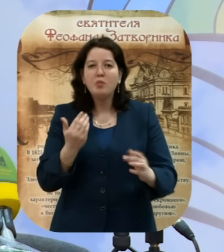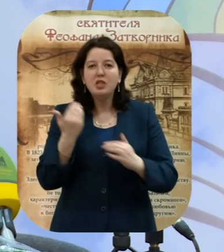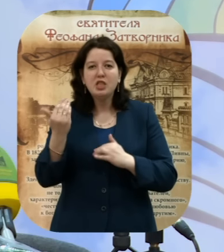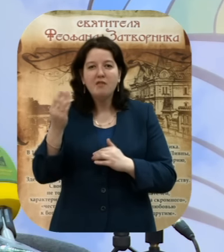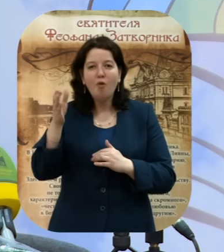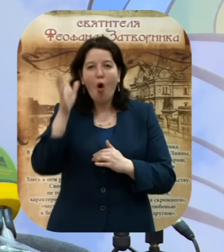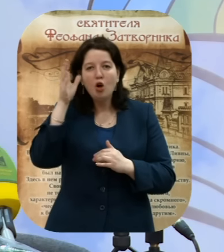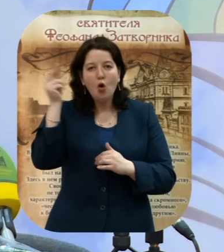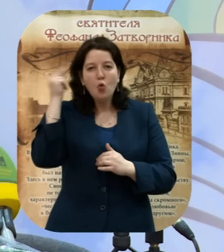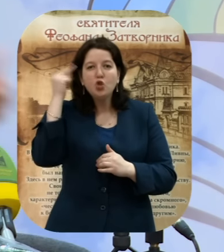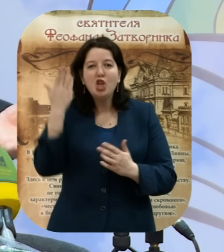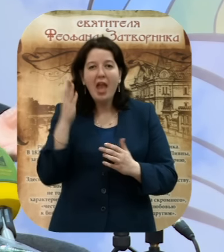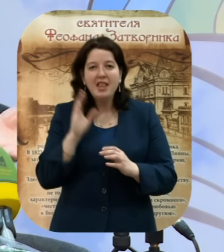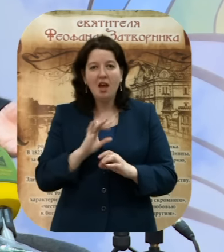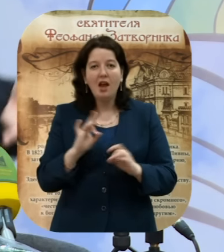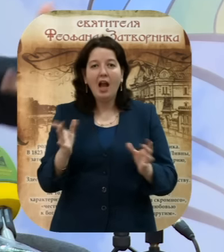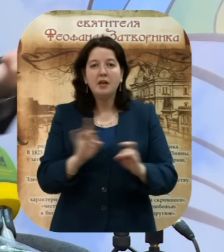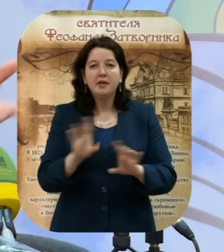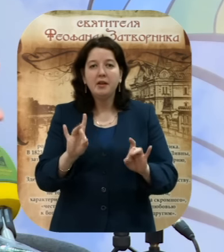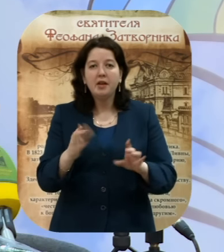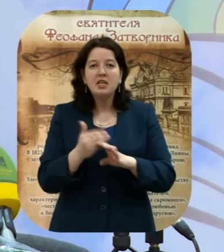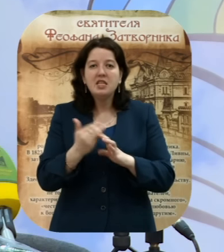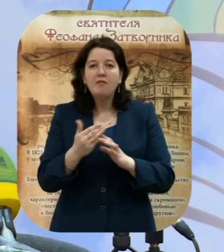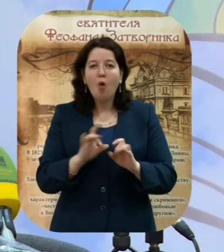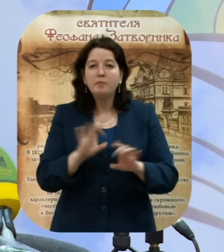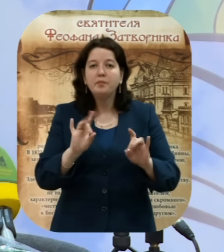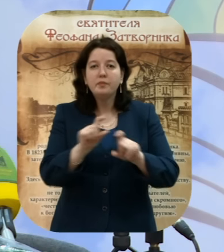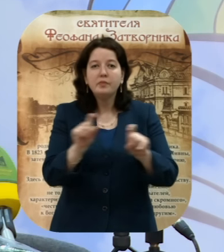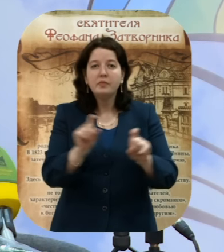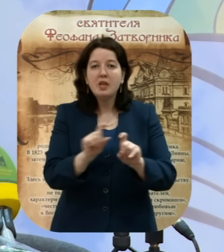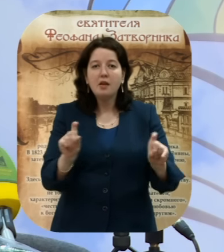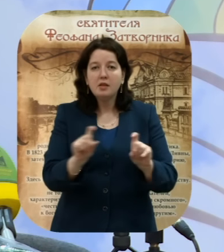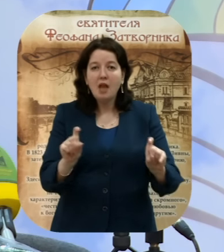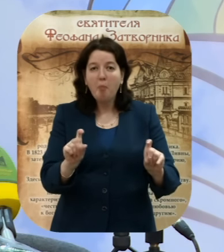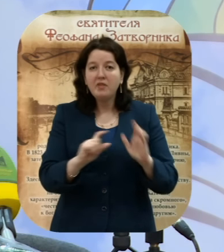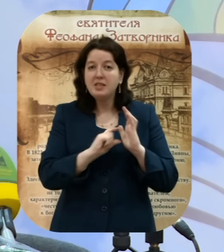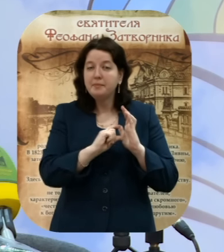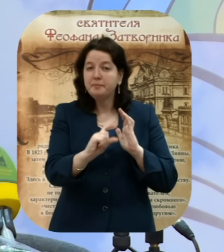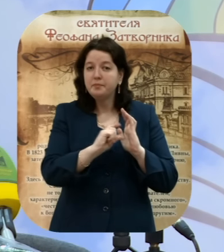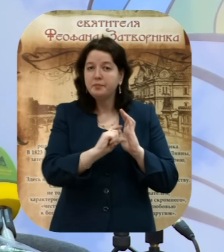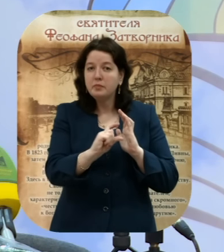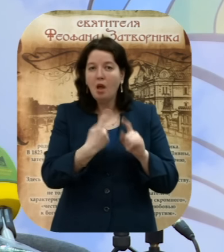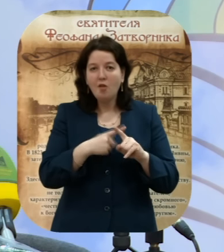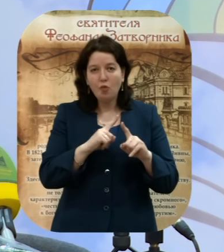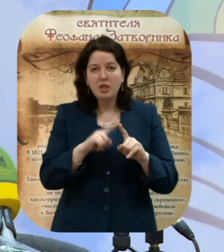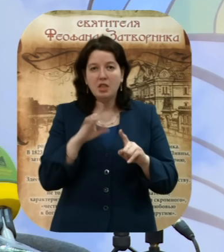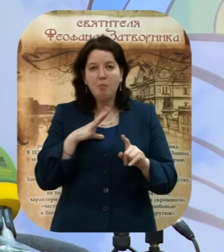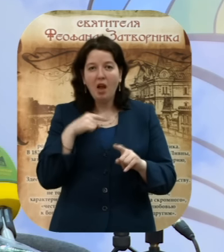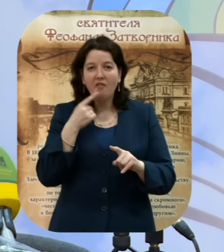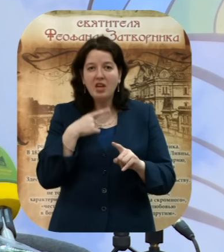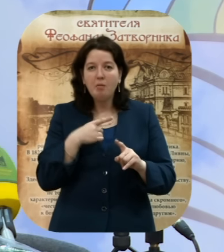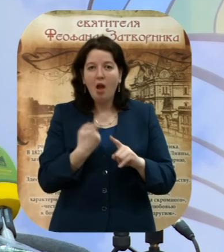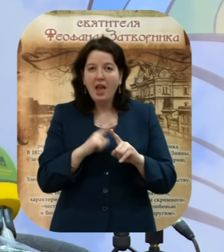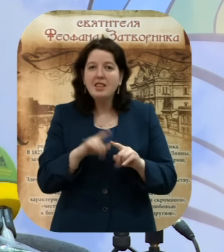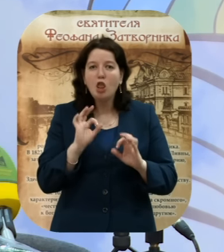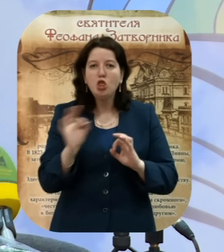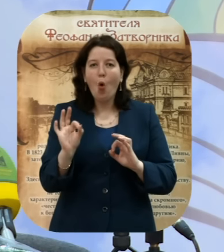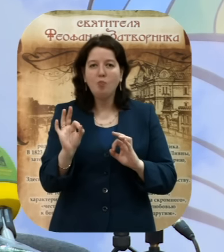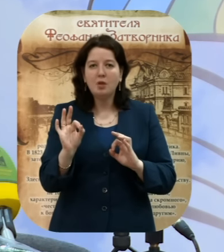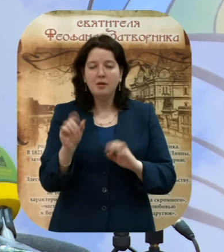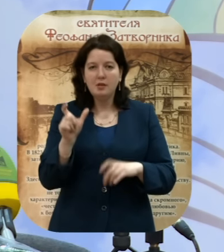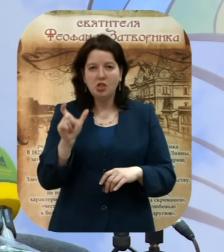учение, которое он предлагает, эти его заповеди. Вот мы утверждаем, какова норма человечности.